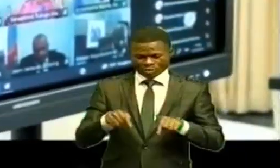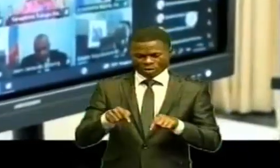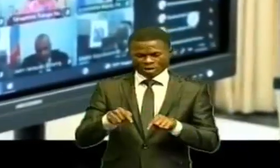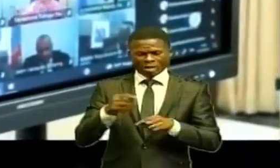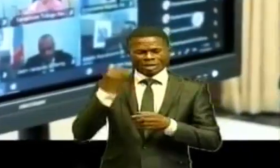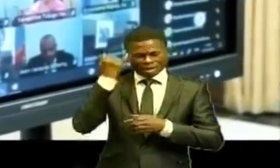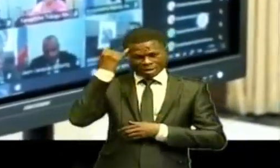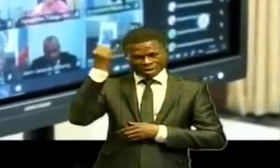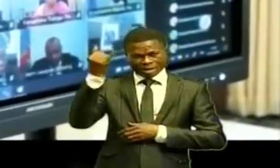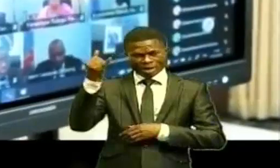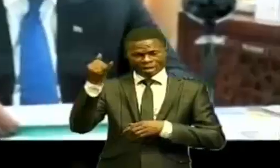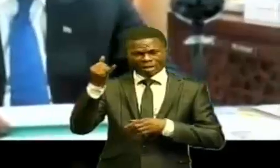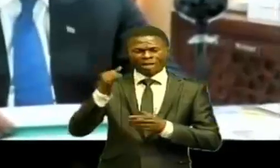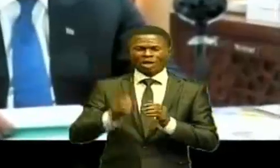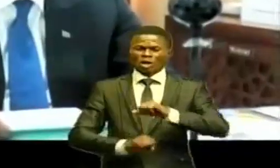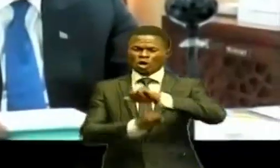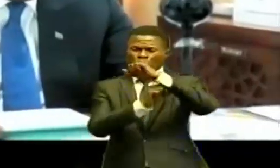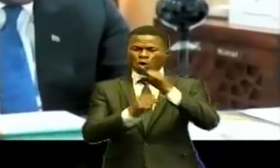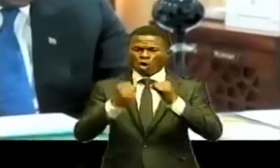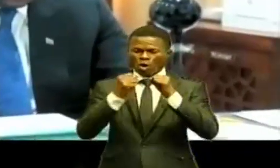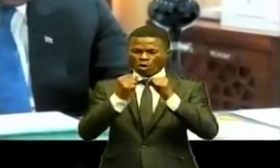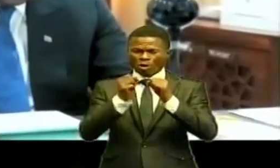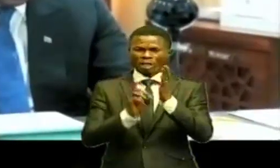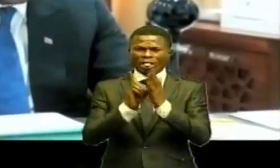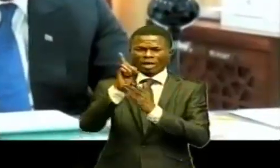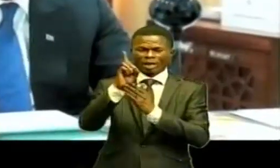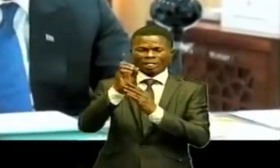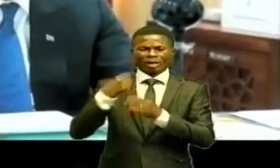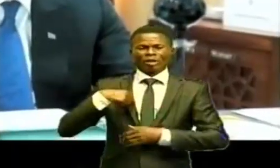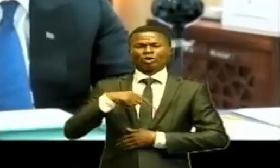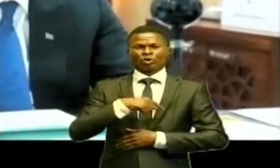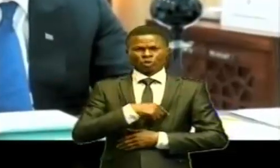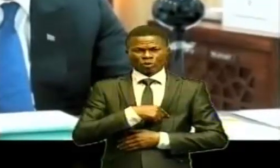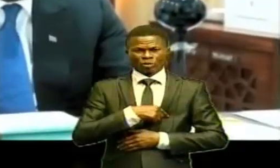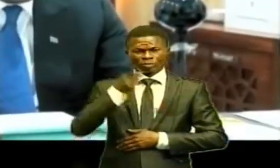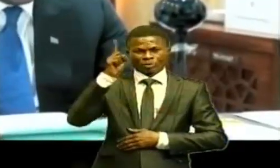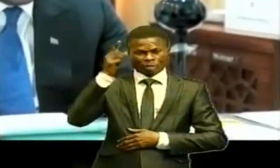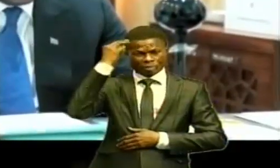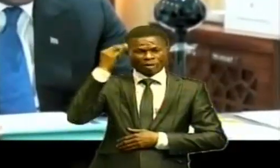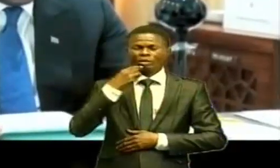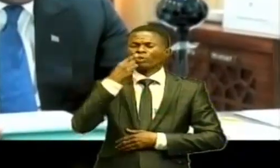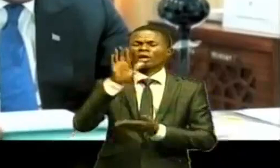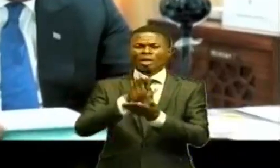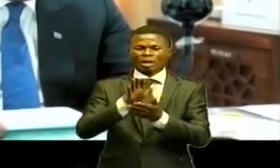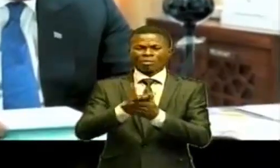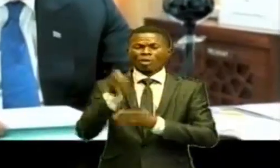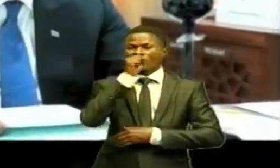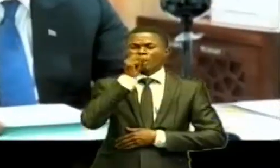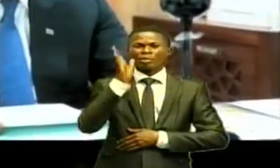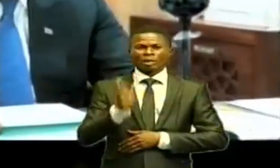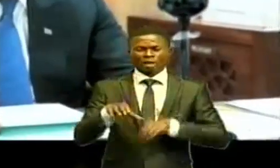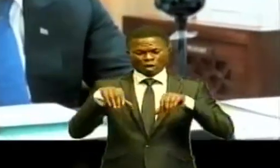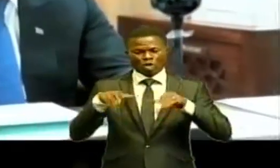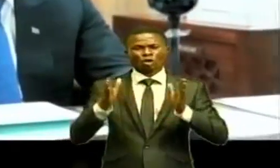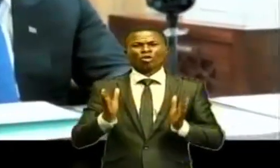pensée comme un des leviers importants concourant à notre développement. Le Premier ministre a félicité les artistes musiciens